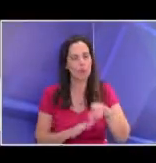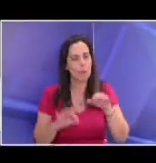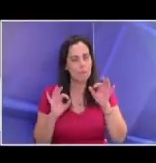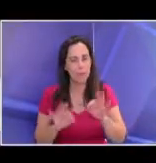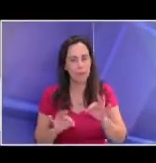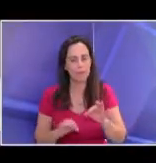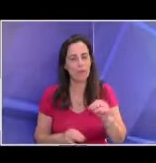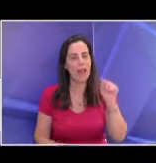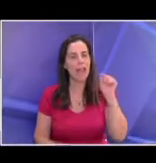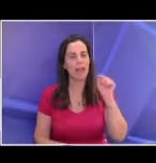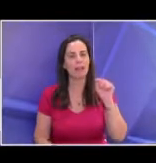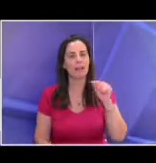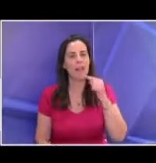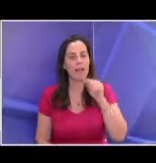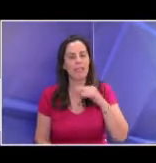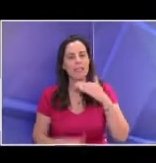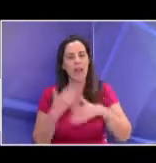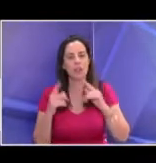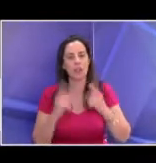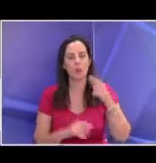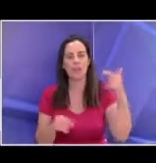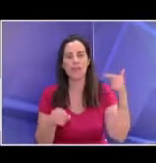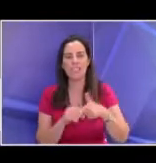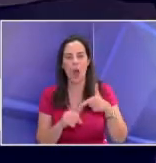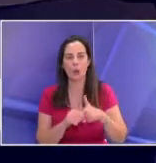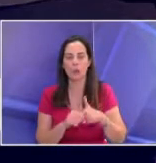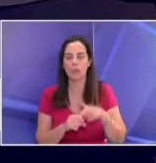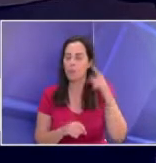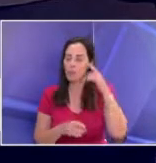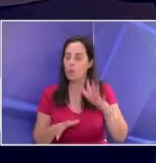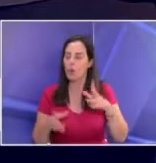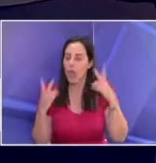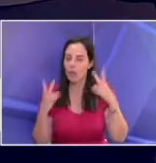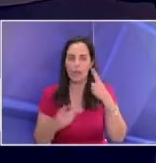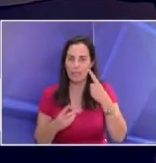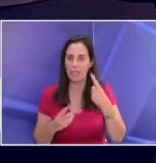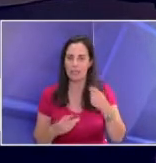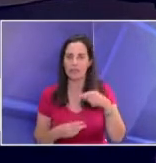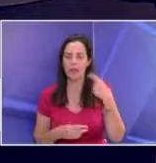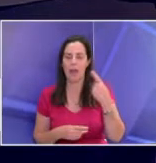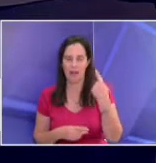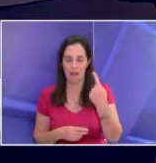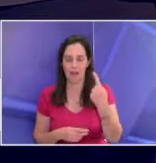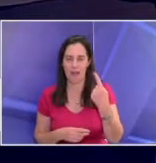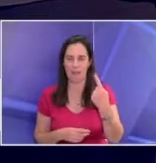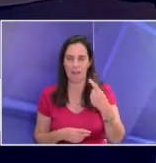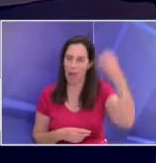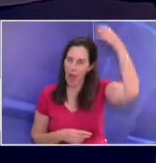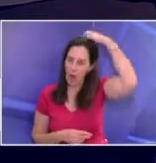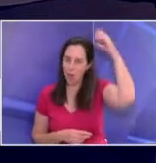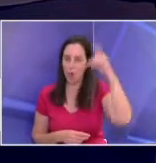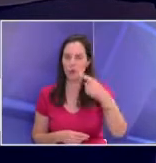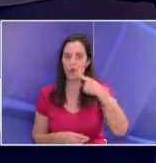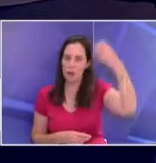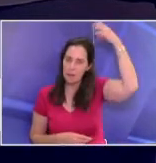באמת להצביע על תהליכים שקורים בסעודיה. בדיוק. אני חושב שזה מאוד מאוד חשוב. תראה, מוחמד בן סלמן, או כמו שהמערב